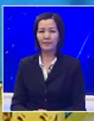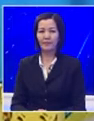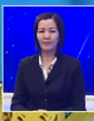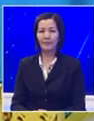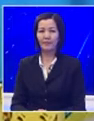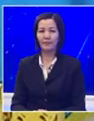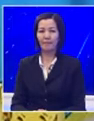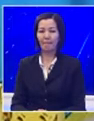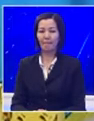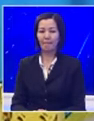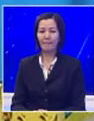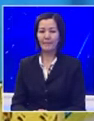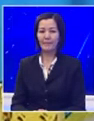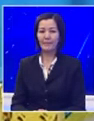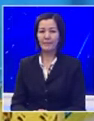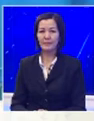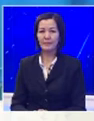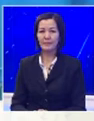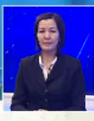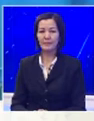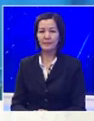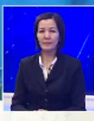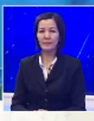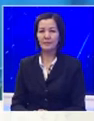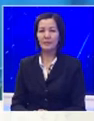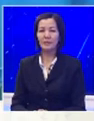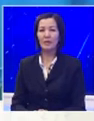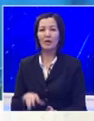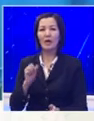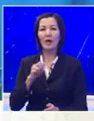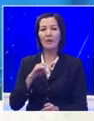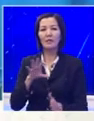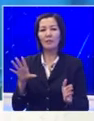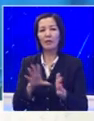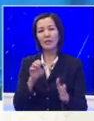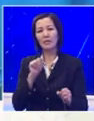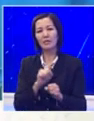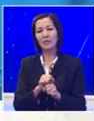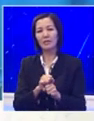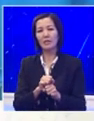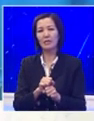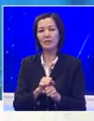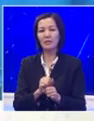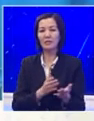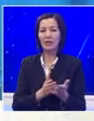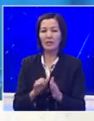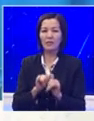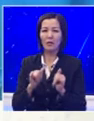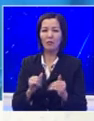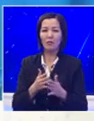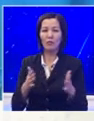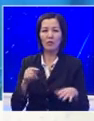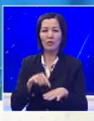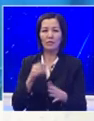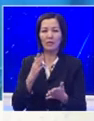Такой масштабный проект, как АЭС. Атом электр станциясында ауқымды жоба сала дамуына серпін беруі тиіс.